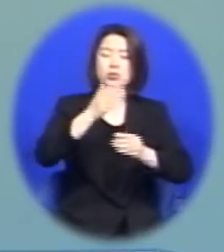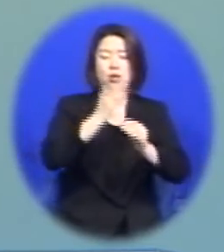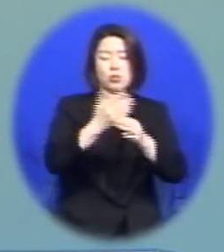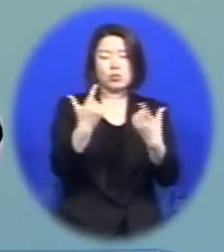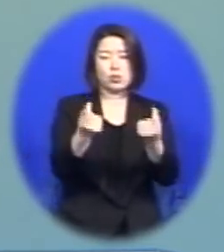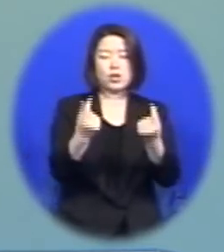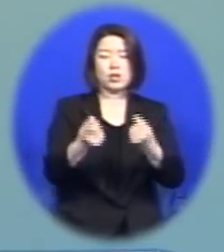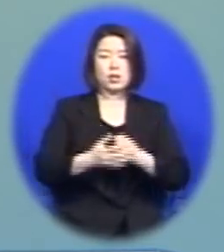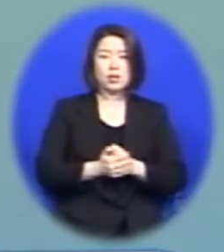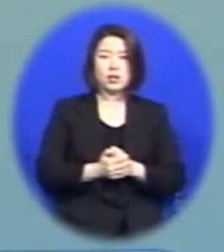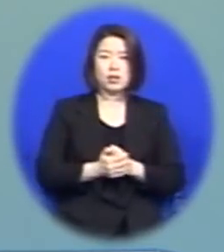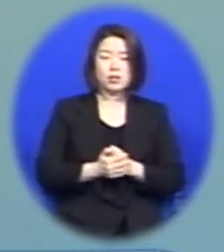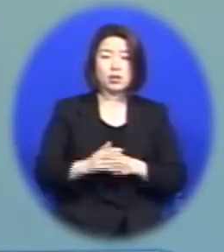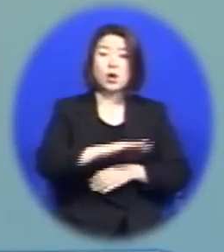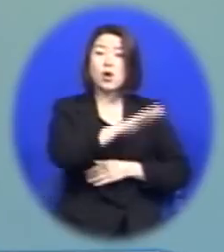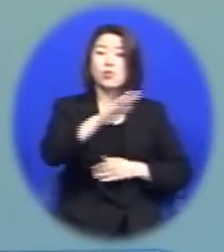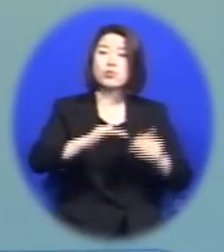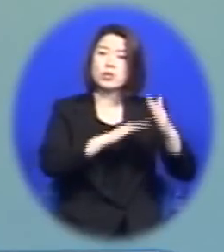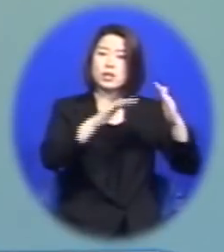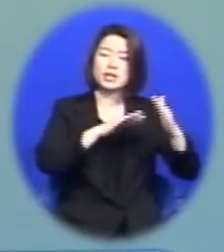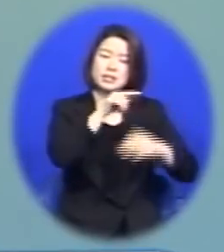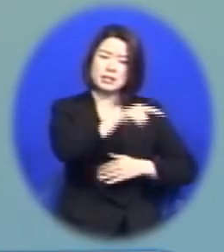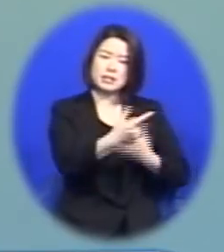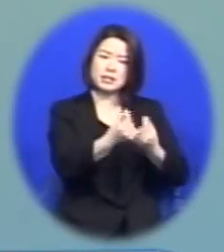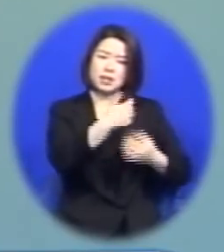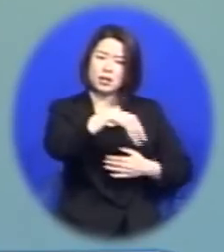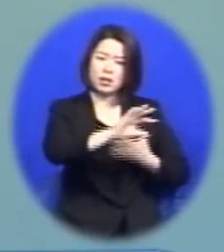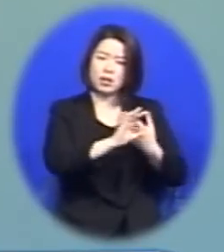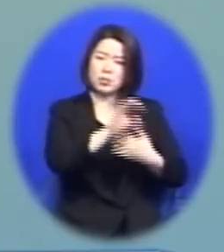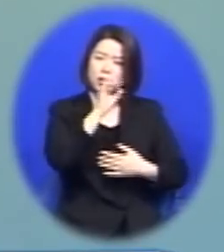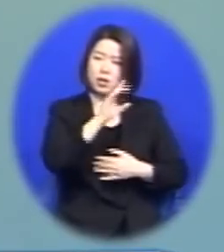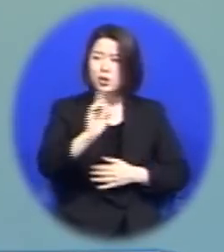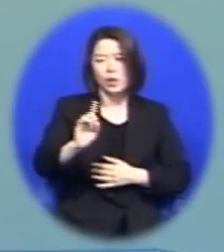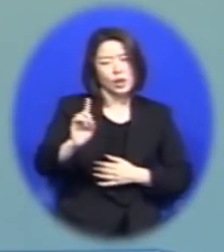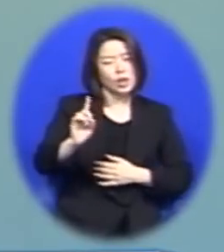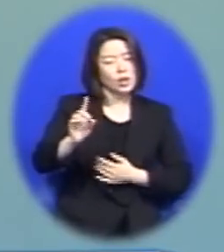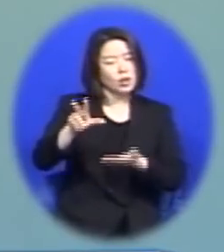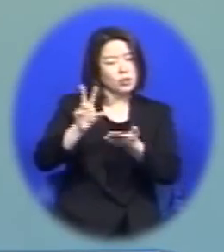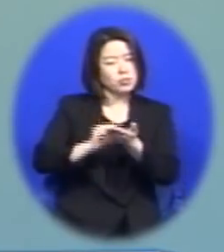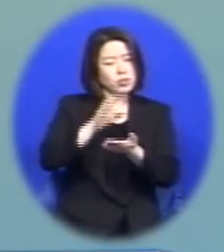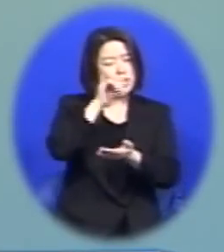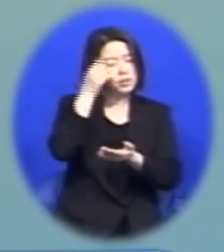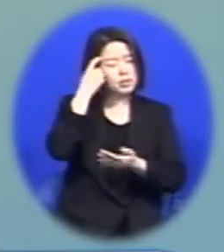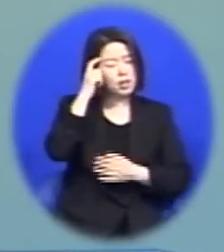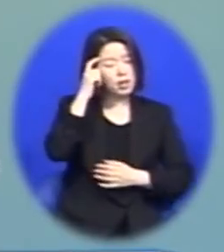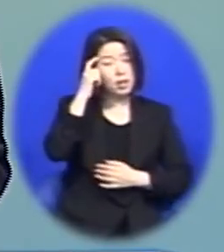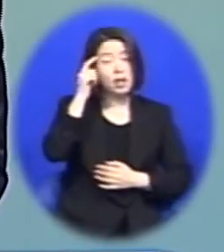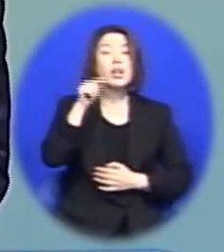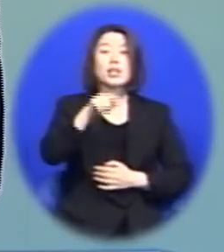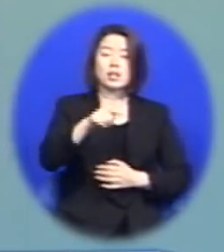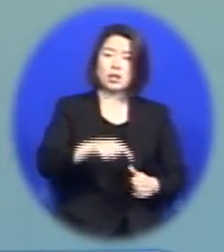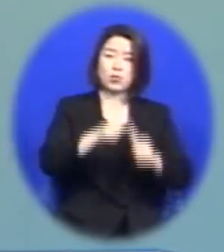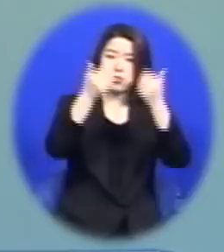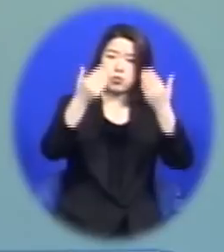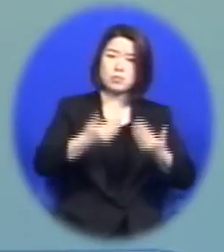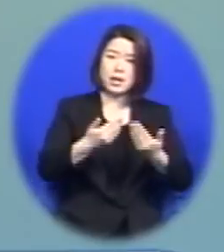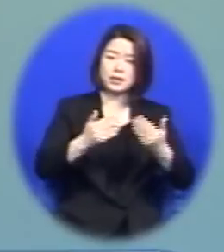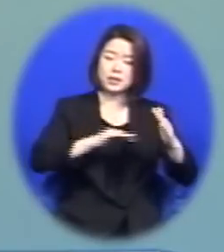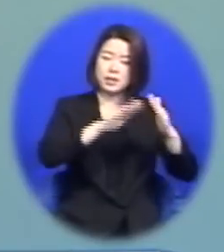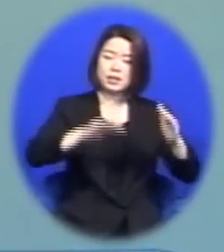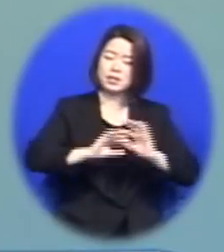여러분 우리 가정이 이렇게 하면 안되는데 아 뭐가 좀 문제가 있는데 이게 구원받은 가정